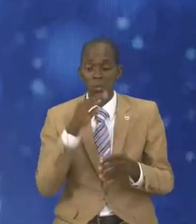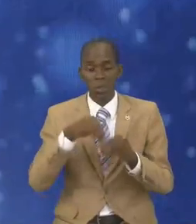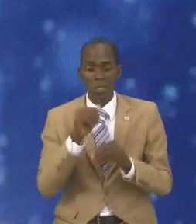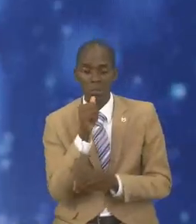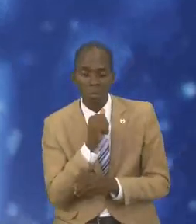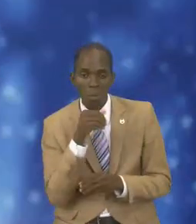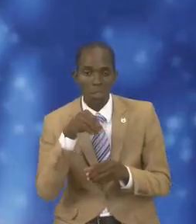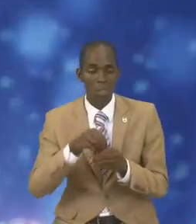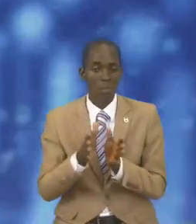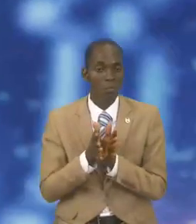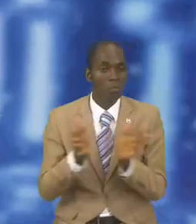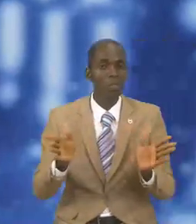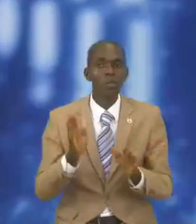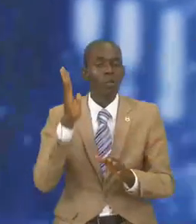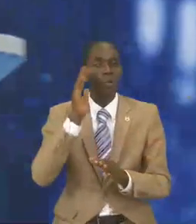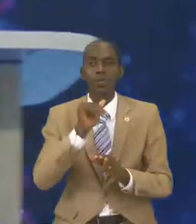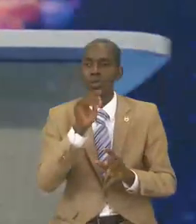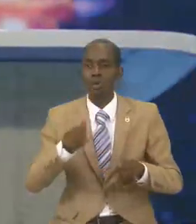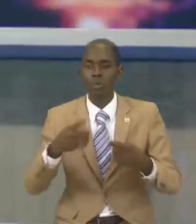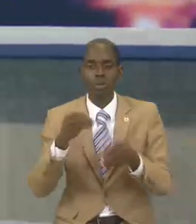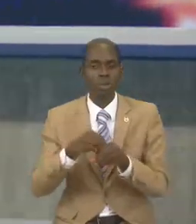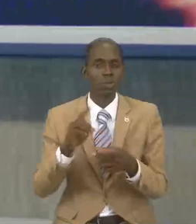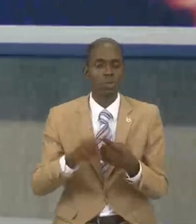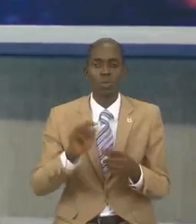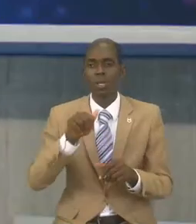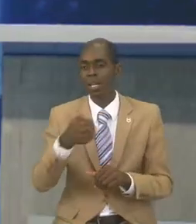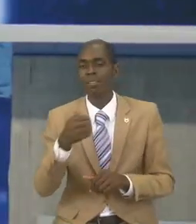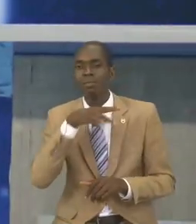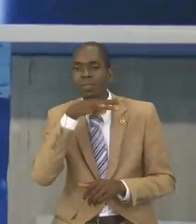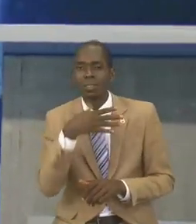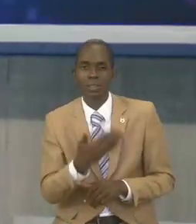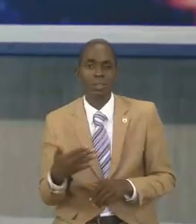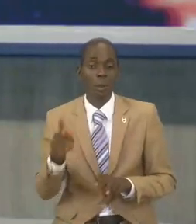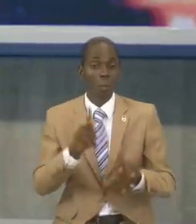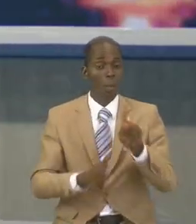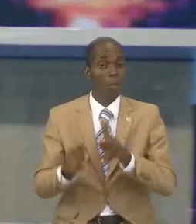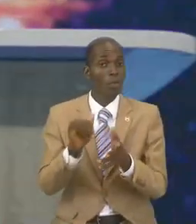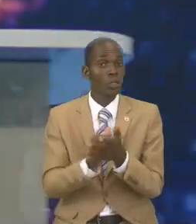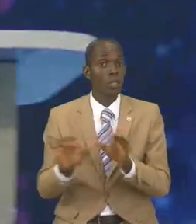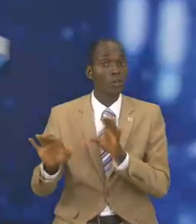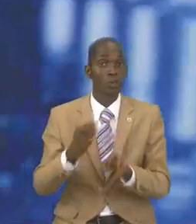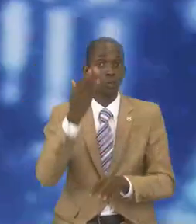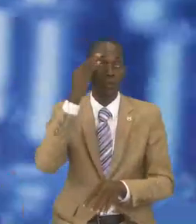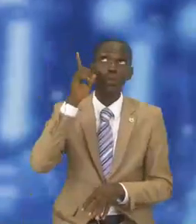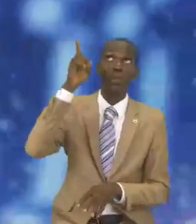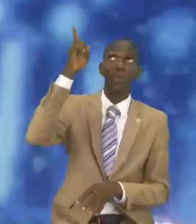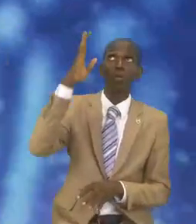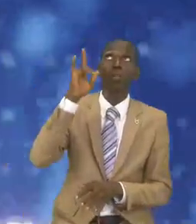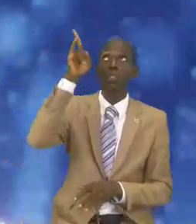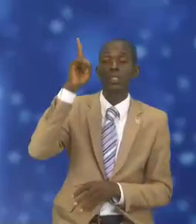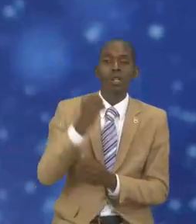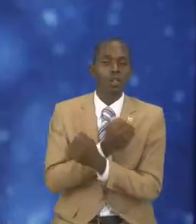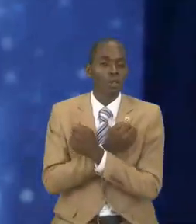public, ils ne s'engagent dans aucune injustice. Ceux qui connaissent leur Dieu, que Dieu aime